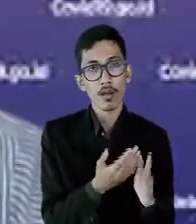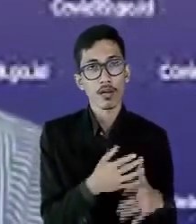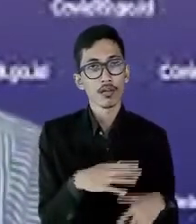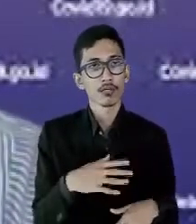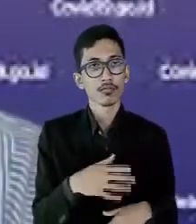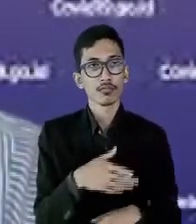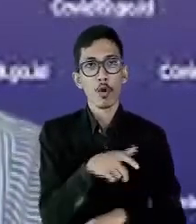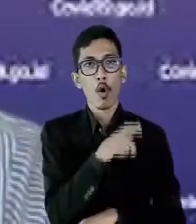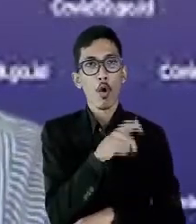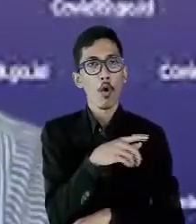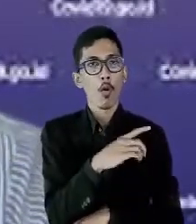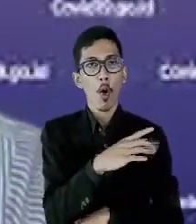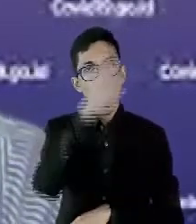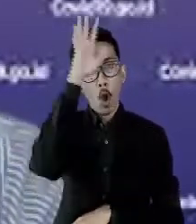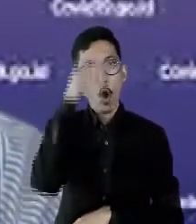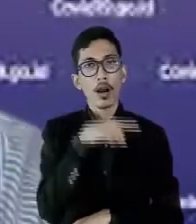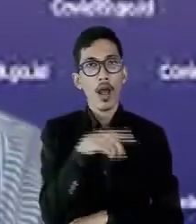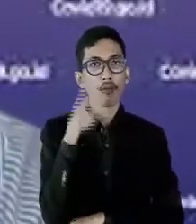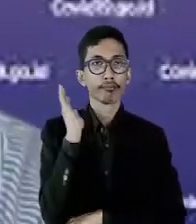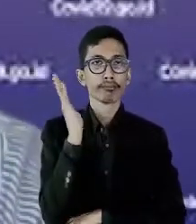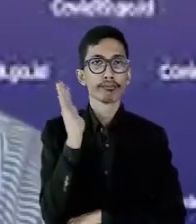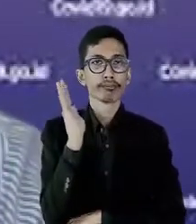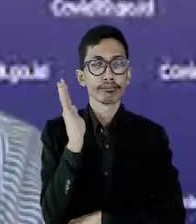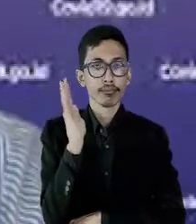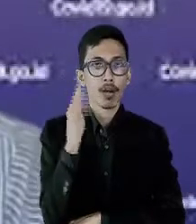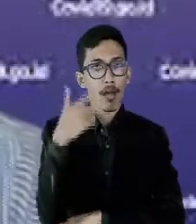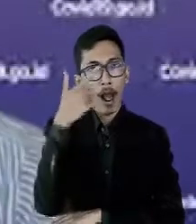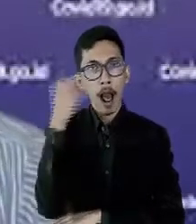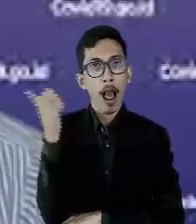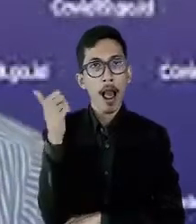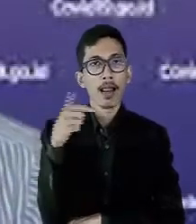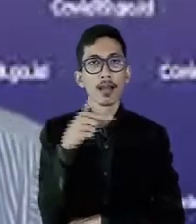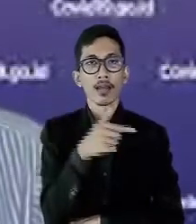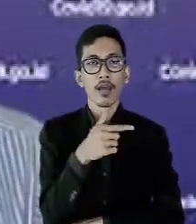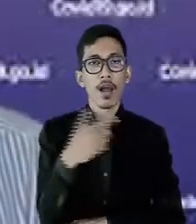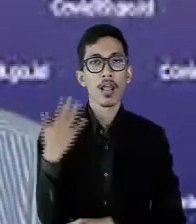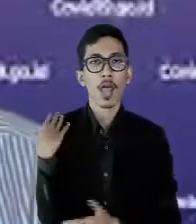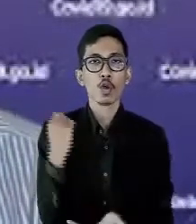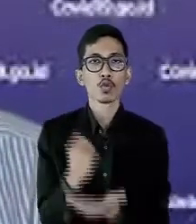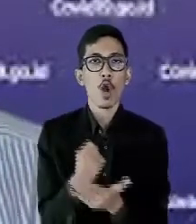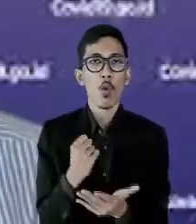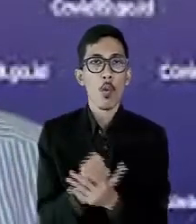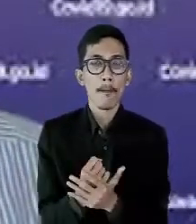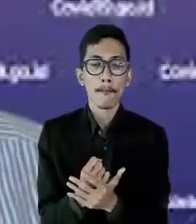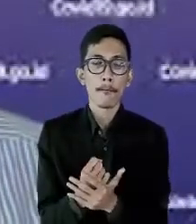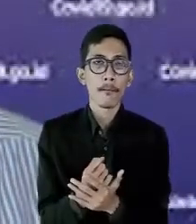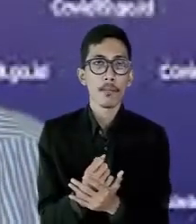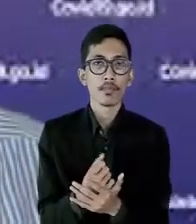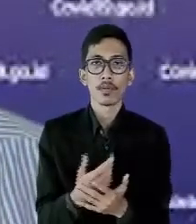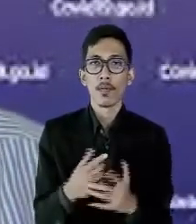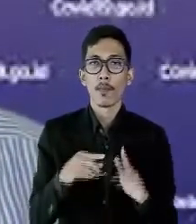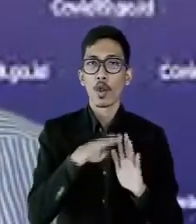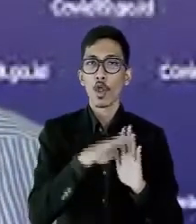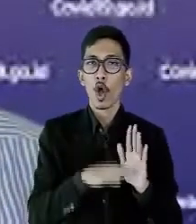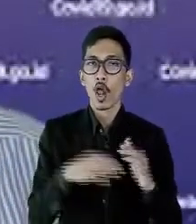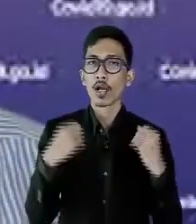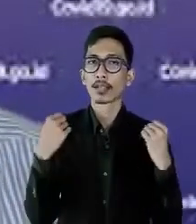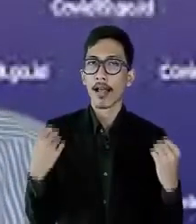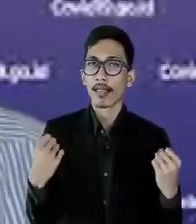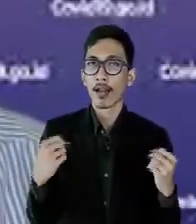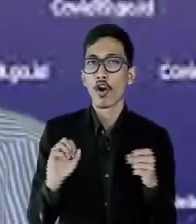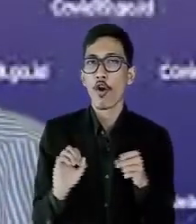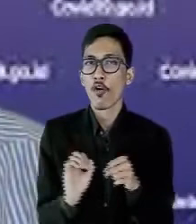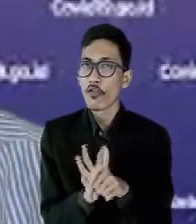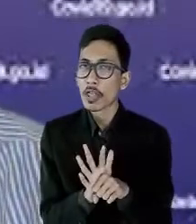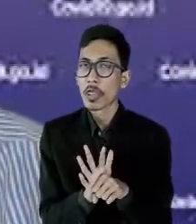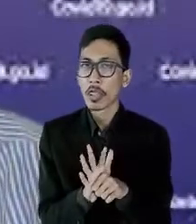narasumber yang ada di lapangan dan mereka bertanggung jawab penuh terhadap penegakan protokol kesehatan